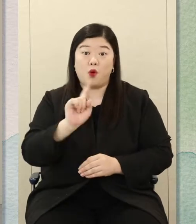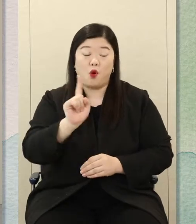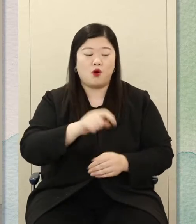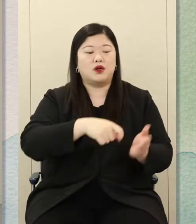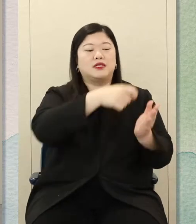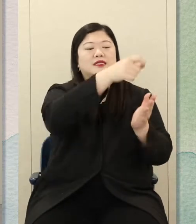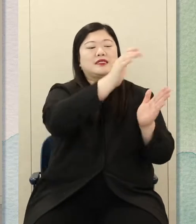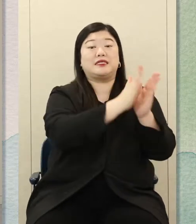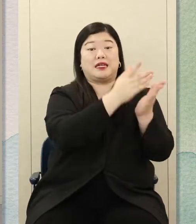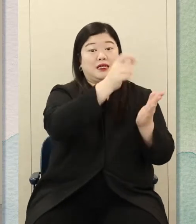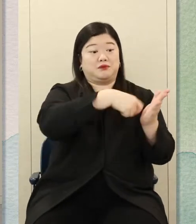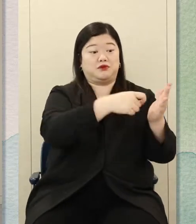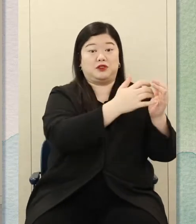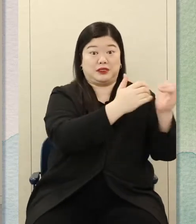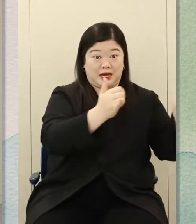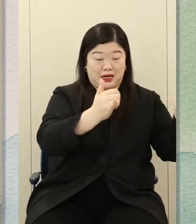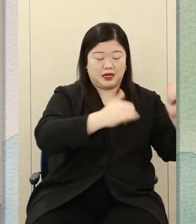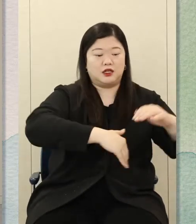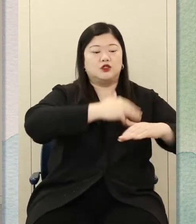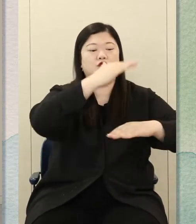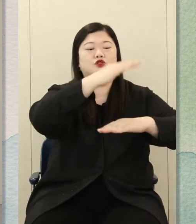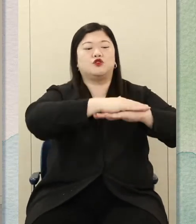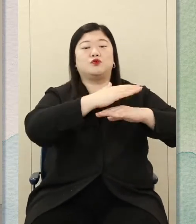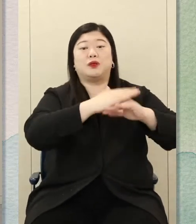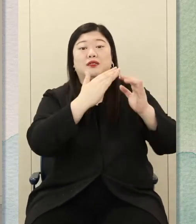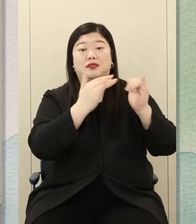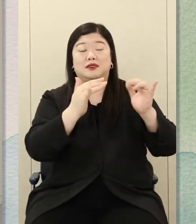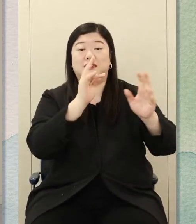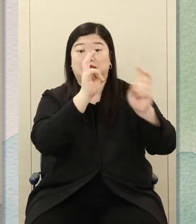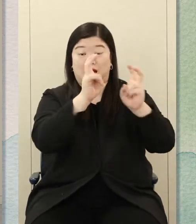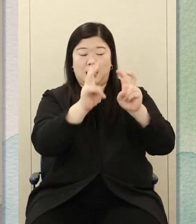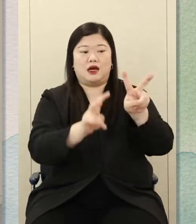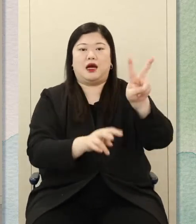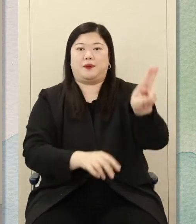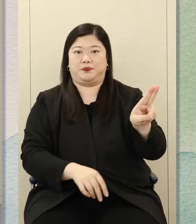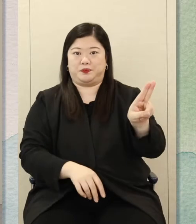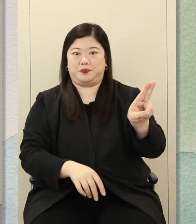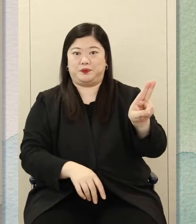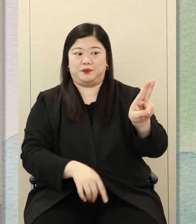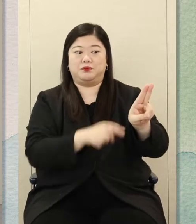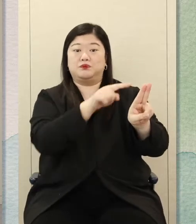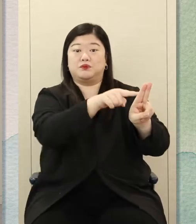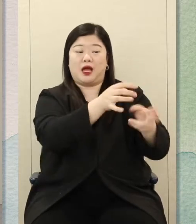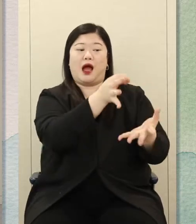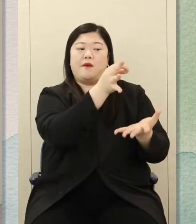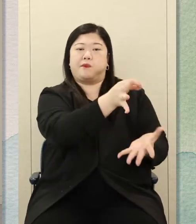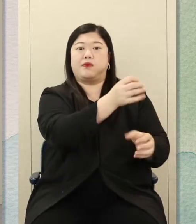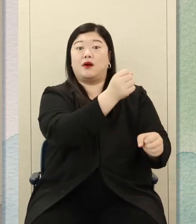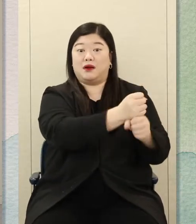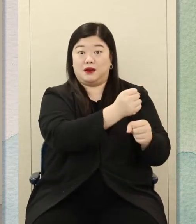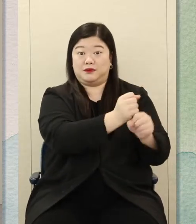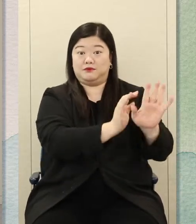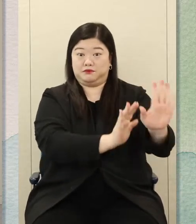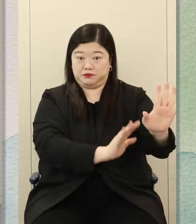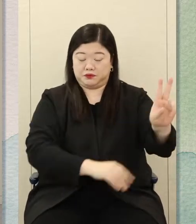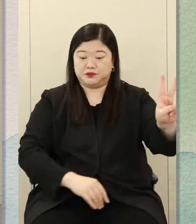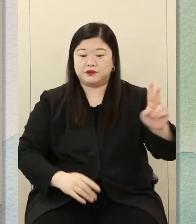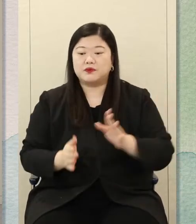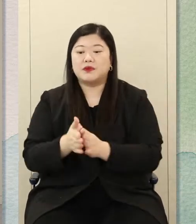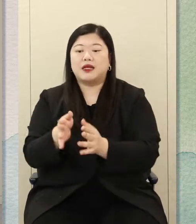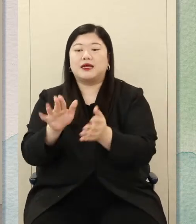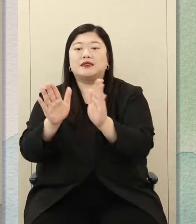그러니까 저기서 이제 컨텐츠를 생산하는 거죠. 그래서 같이 창출은 저기서 저희가 하게 되고요. 그 다음에 이제